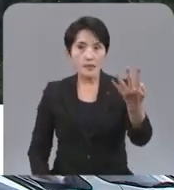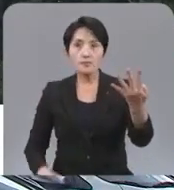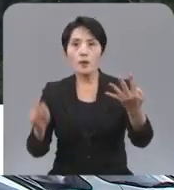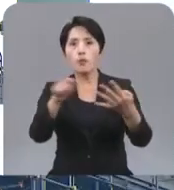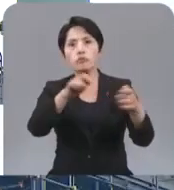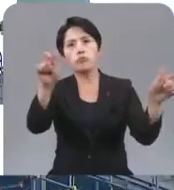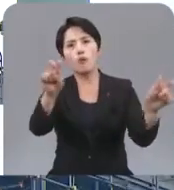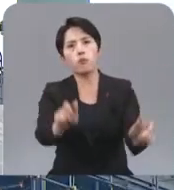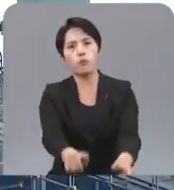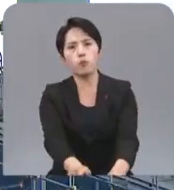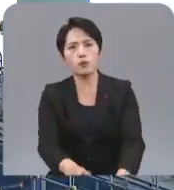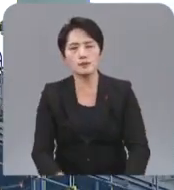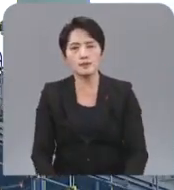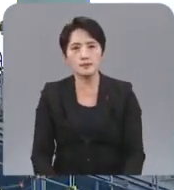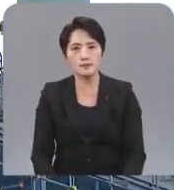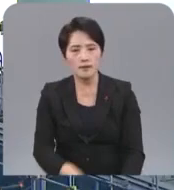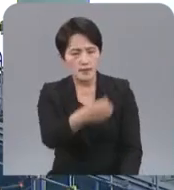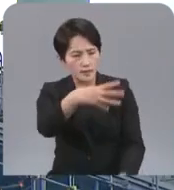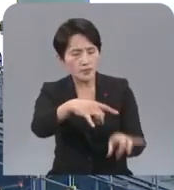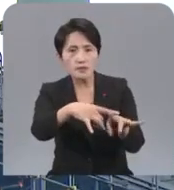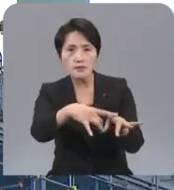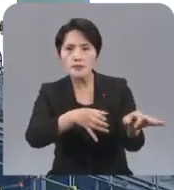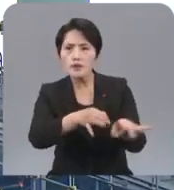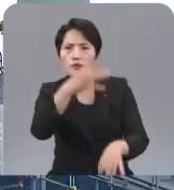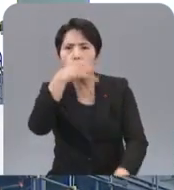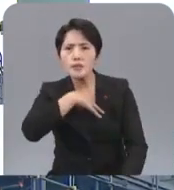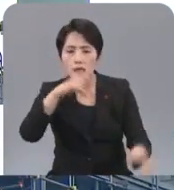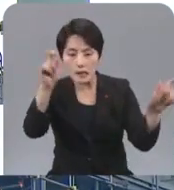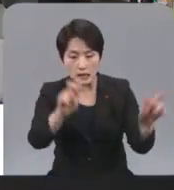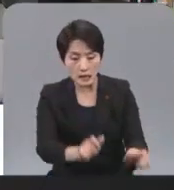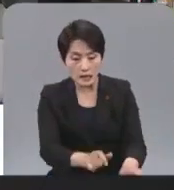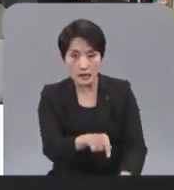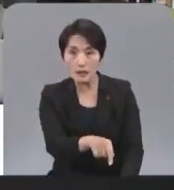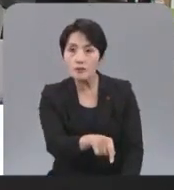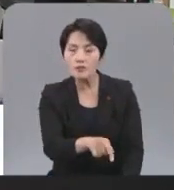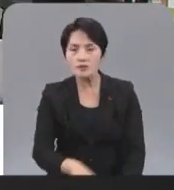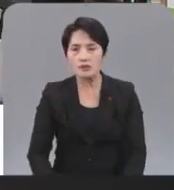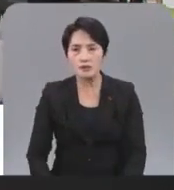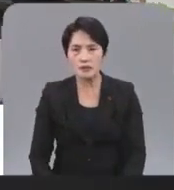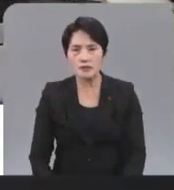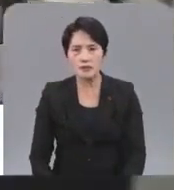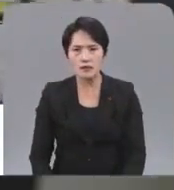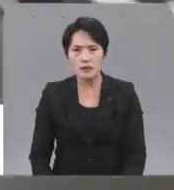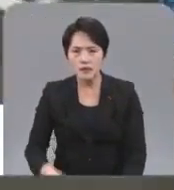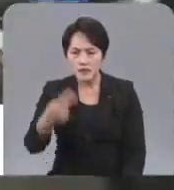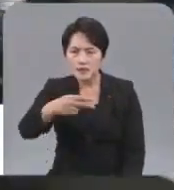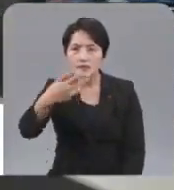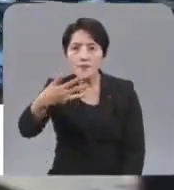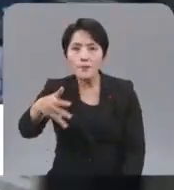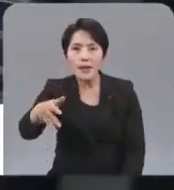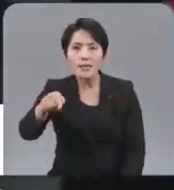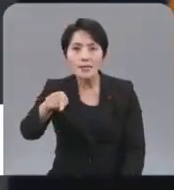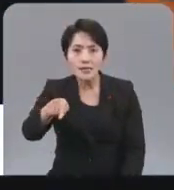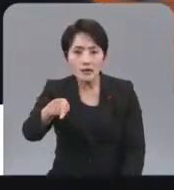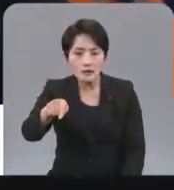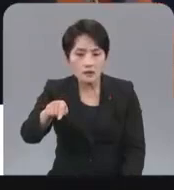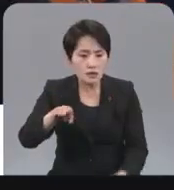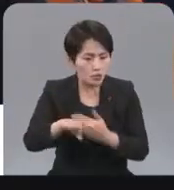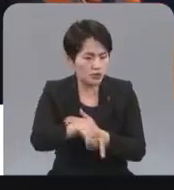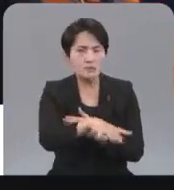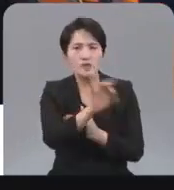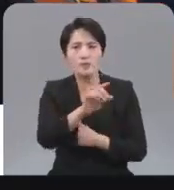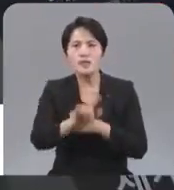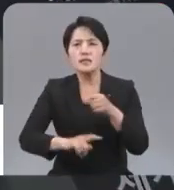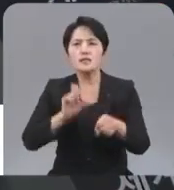85%減った6兆5400億音でここ15年で最も低い水準となりまし